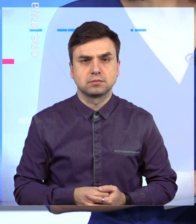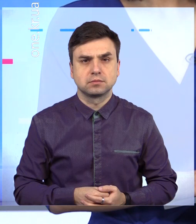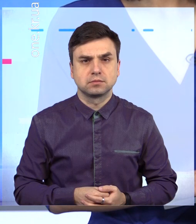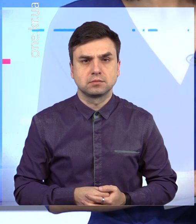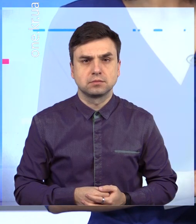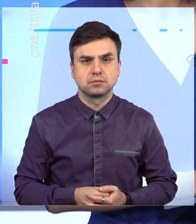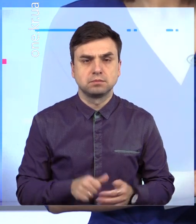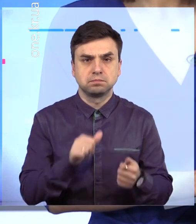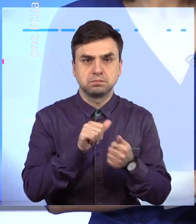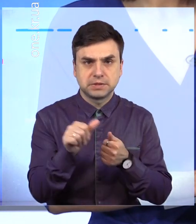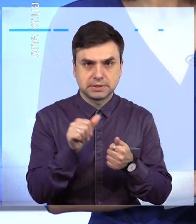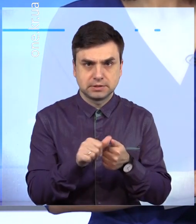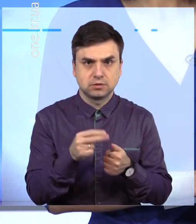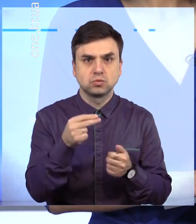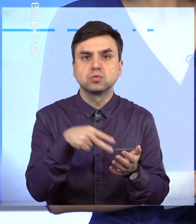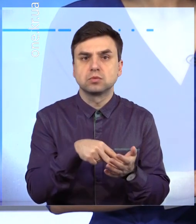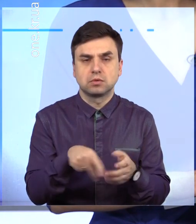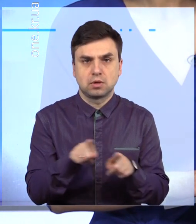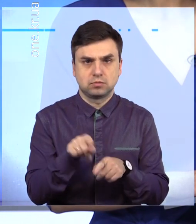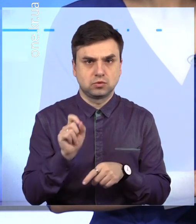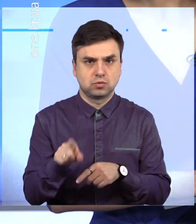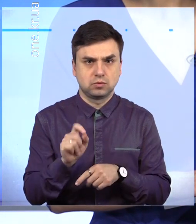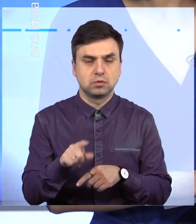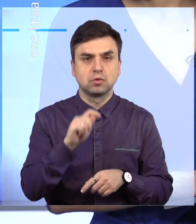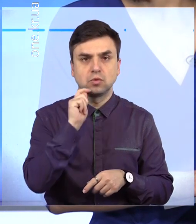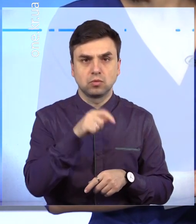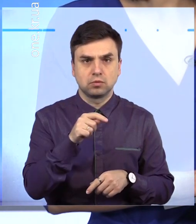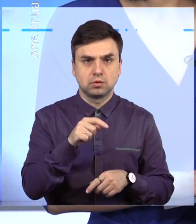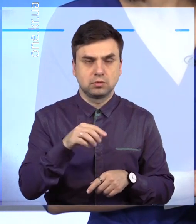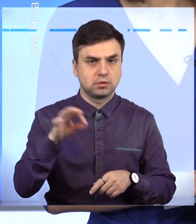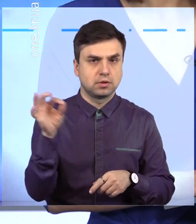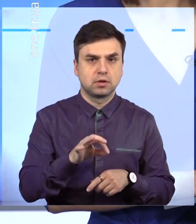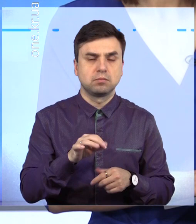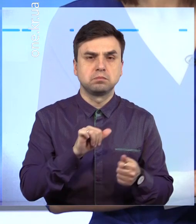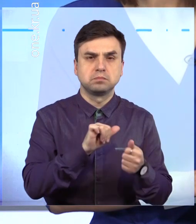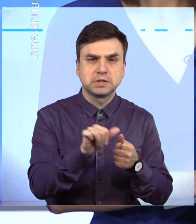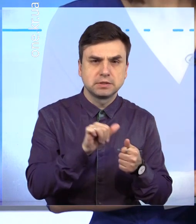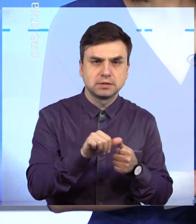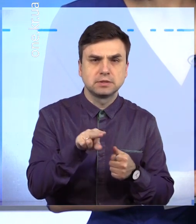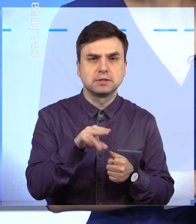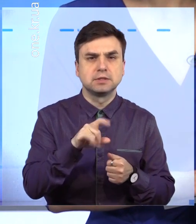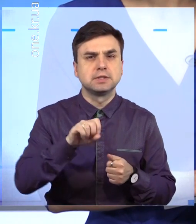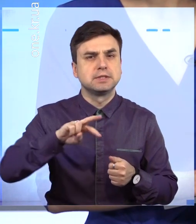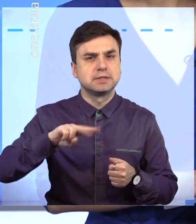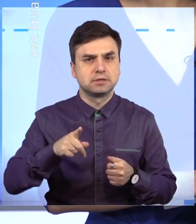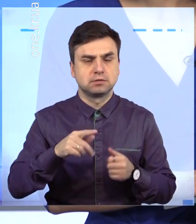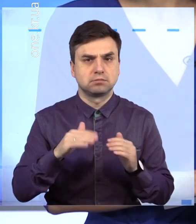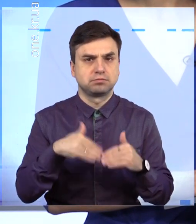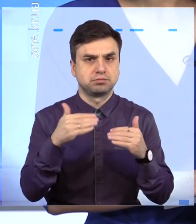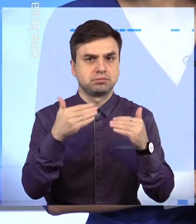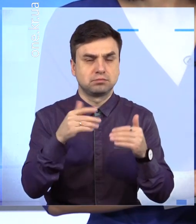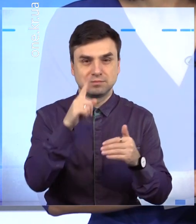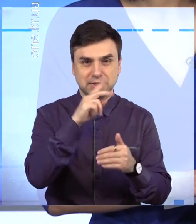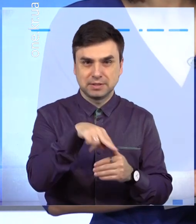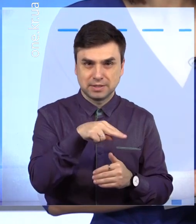Пальне за ціною золота. В Україні різко підскочили ціни на бензин та дизель на заправках. Порівняно з груднем, вартість